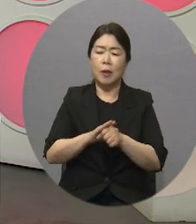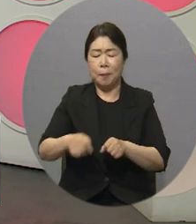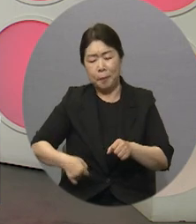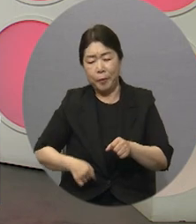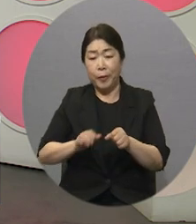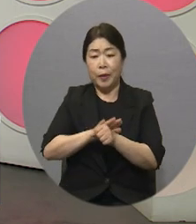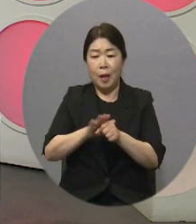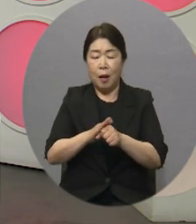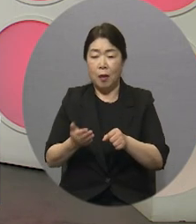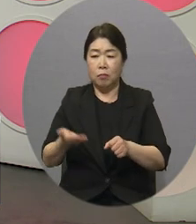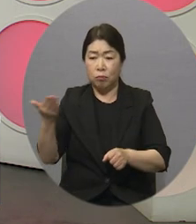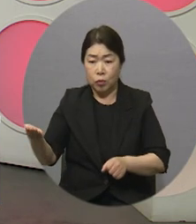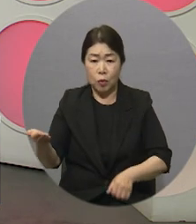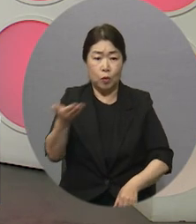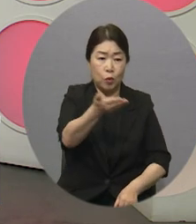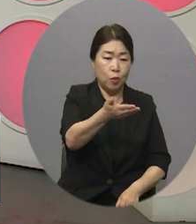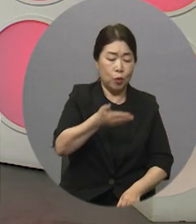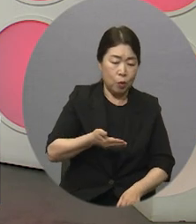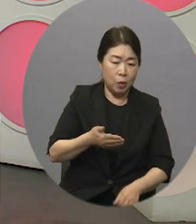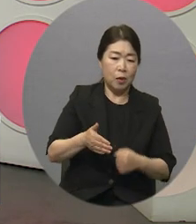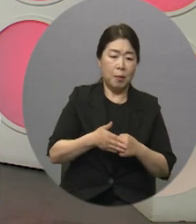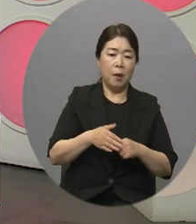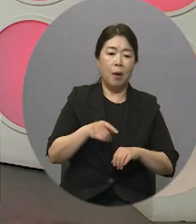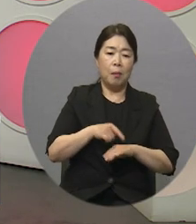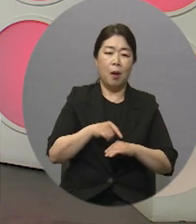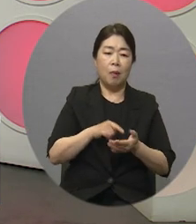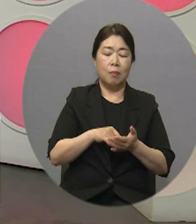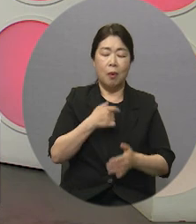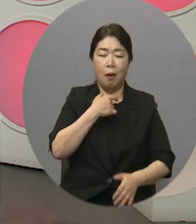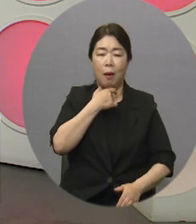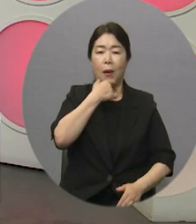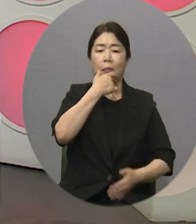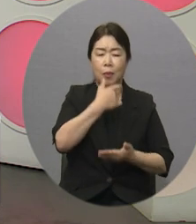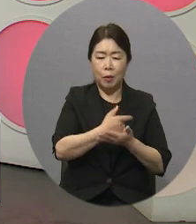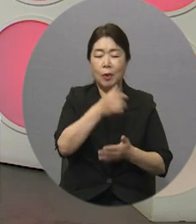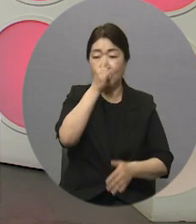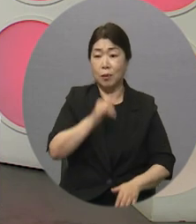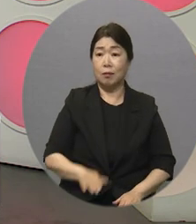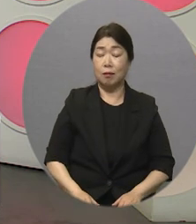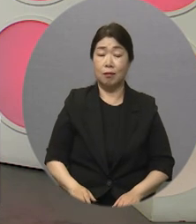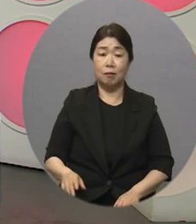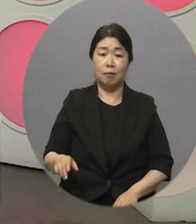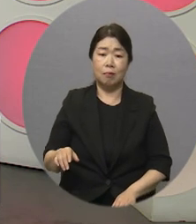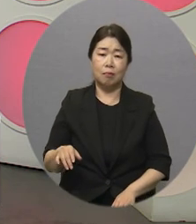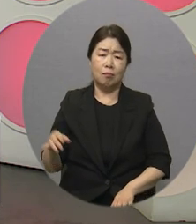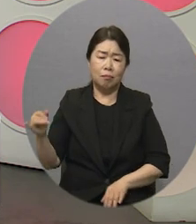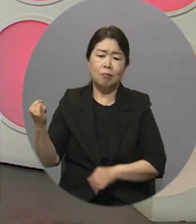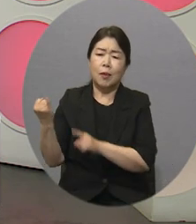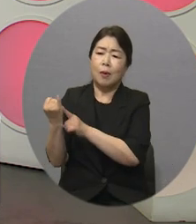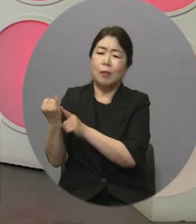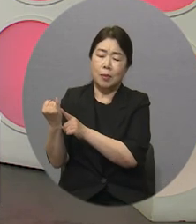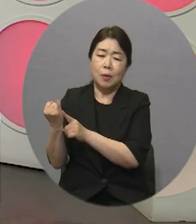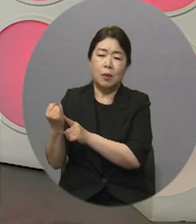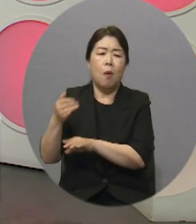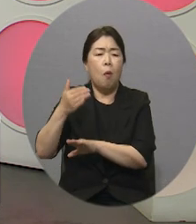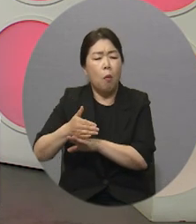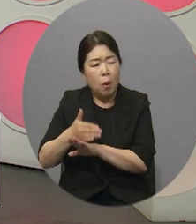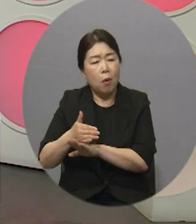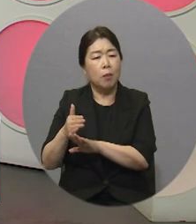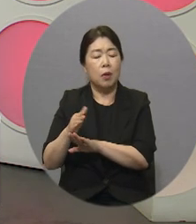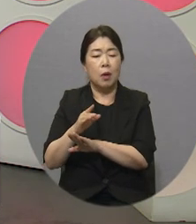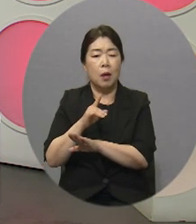도는 모양인 것 같아 일순간 마음 한구석이 따사로워졌고요. 아주머니는 마지막에 아이고 고마워서 어쩌나